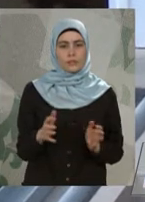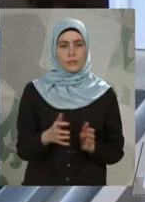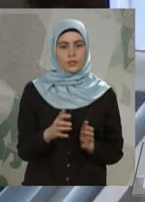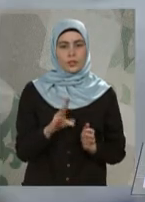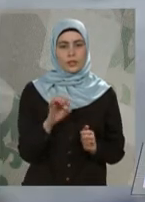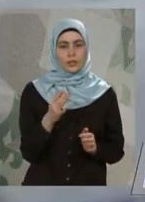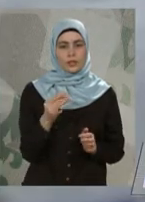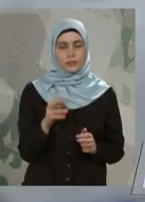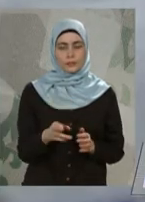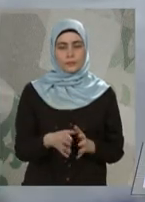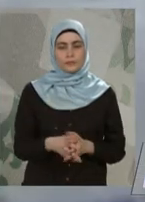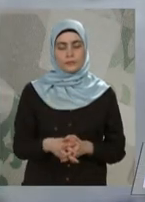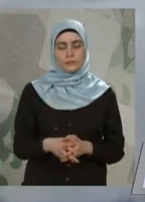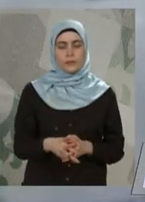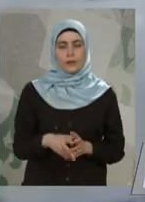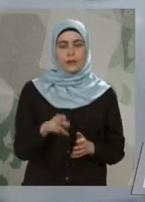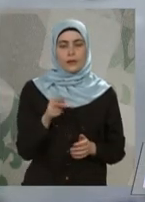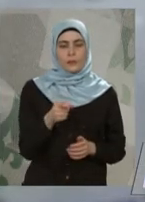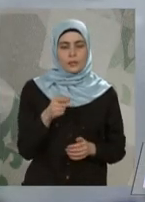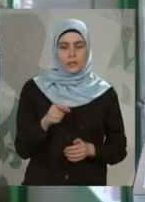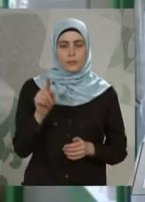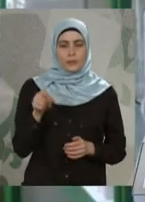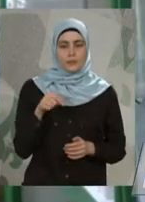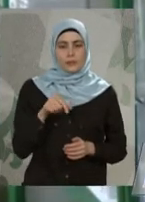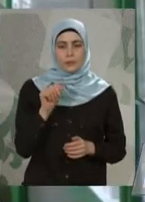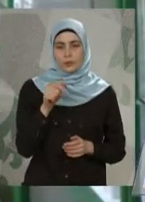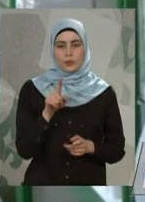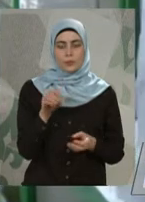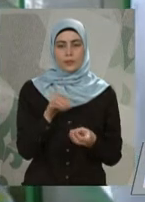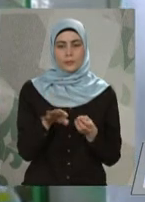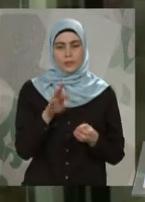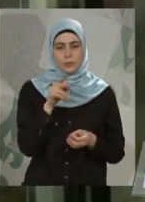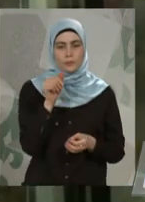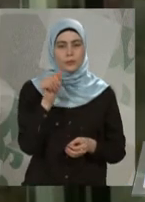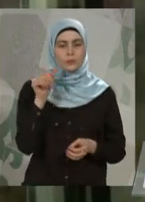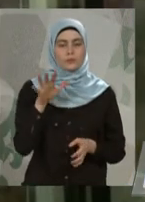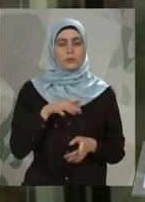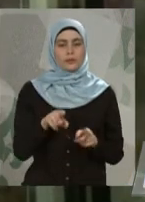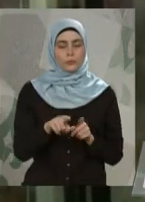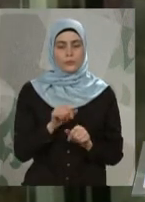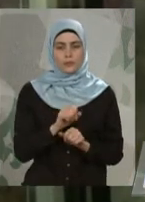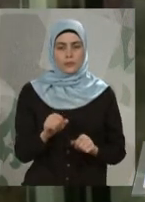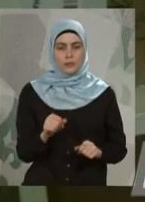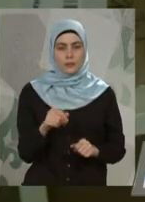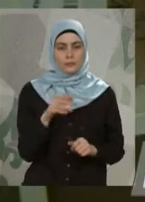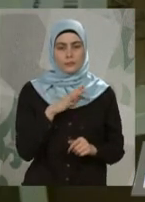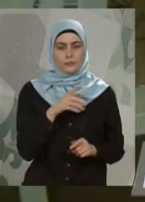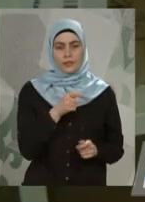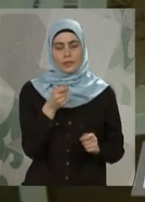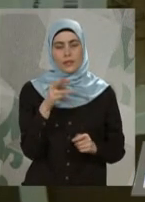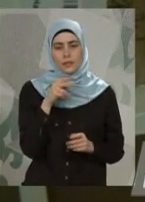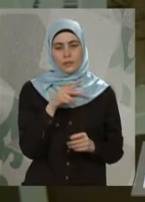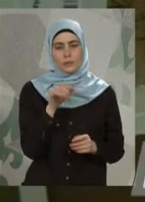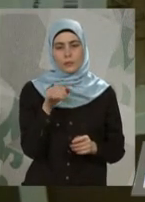нации. Президент потребовал в текущем году не допустить повторения прошлогодней ситуации с перебоями в поставках лекарств в